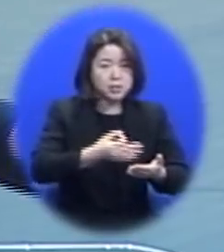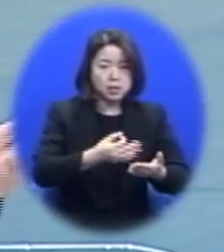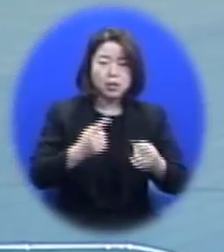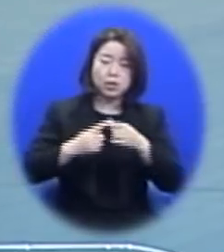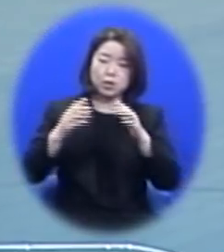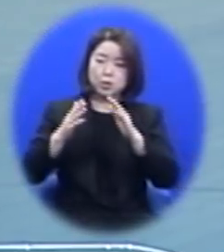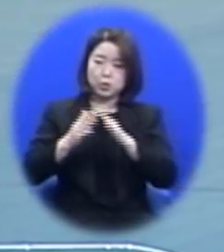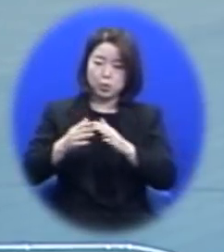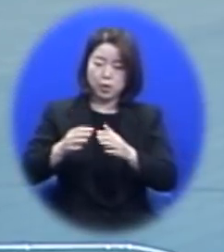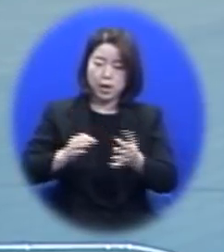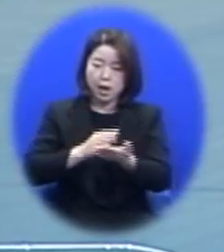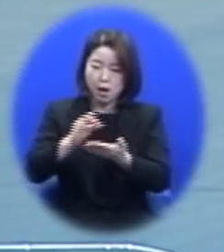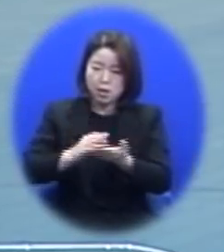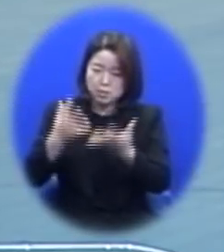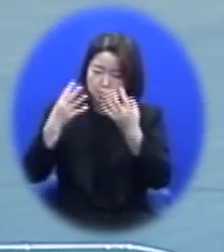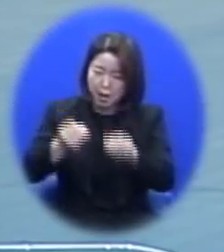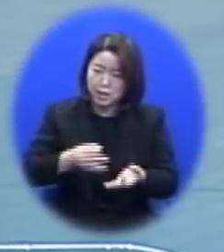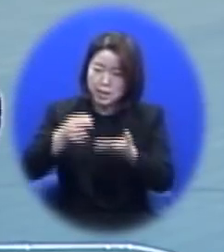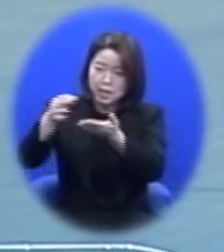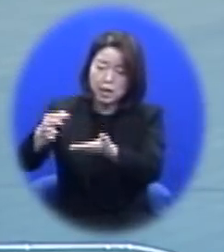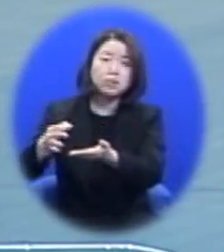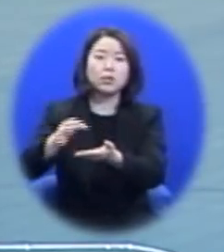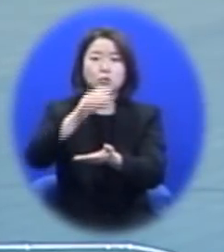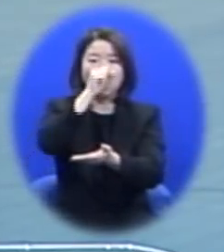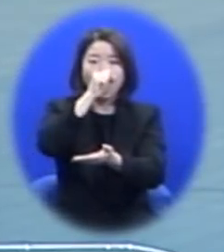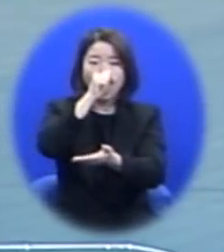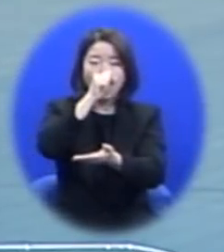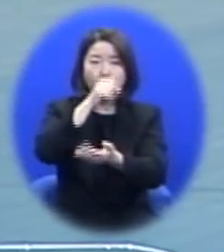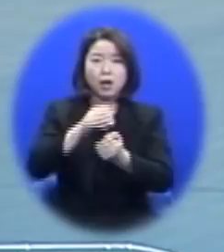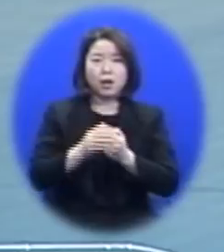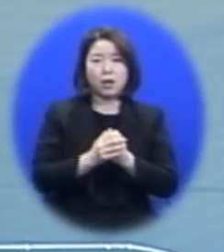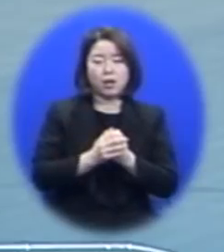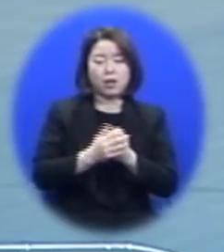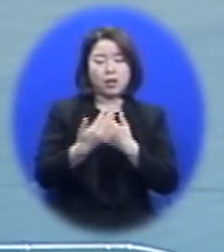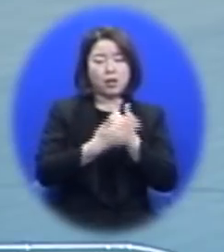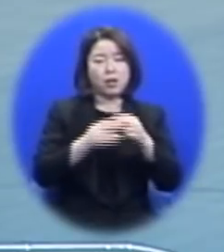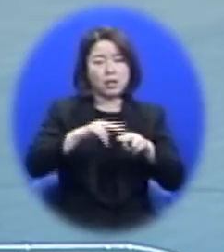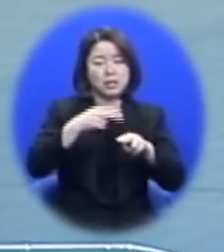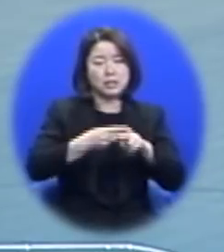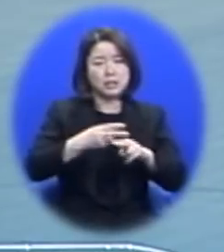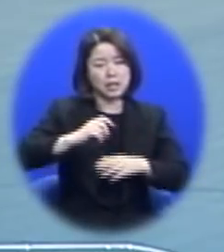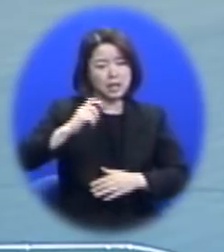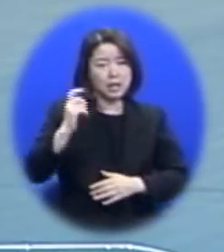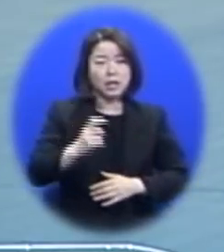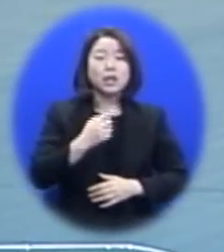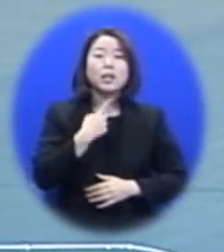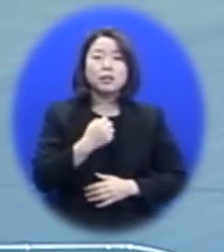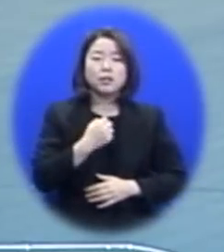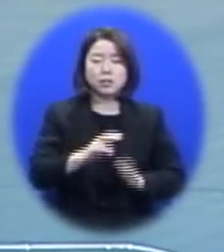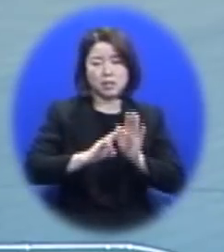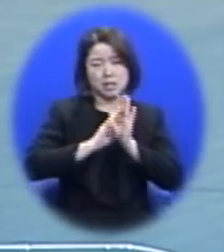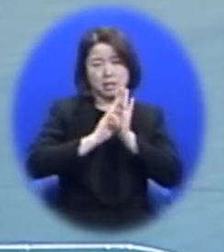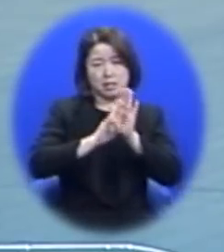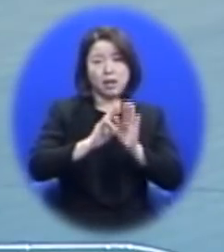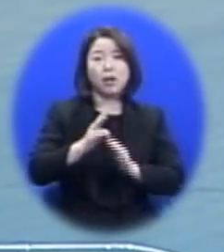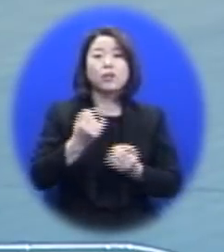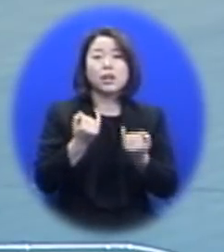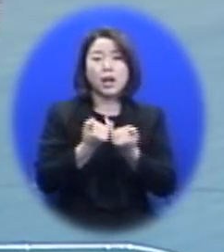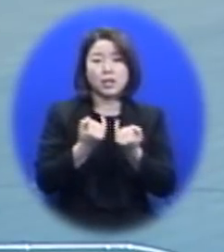많이 하는 게 좋은 거지. 은사가 아주 강했던, 예언을 하는